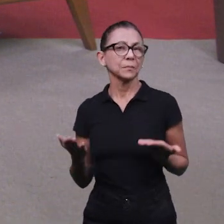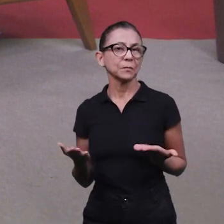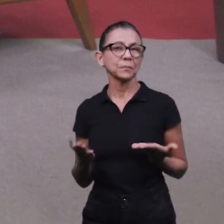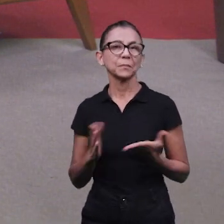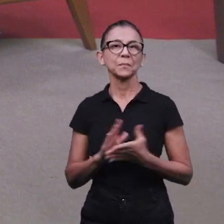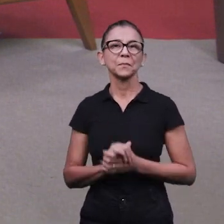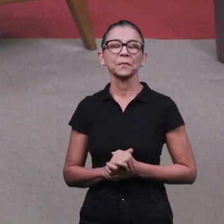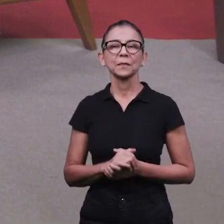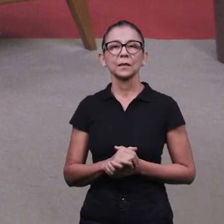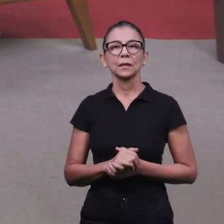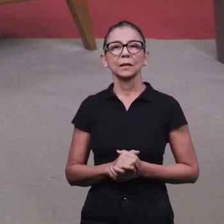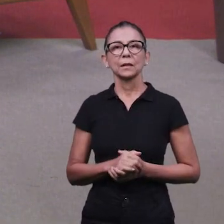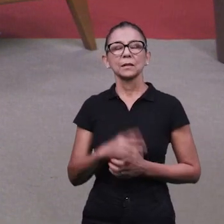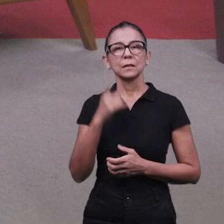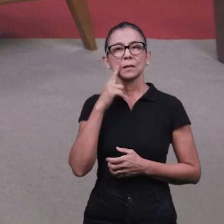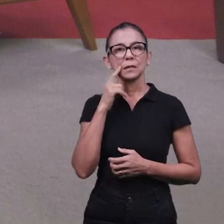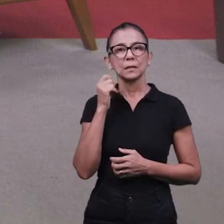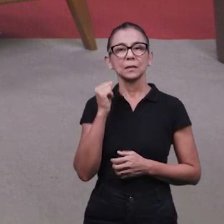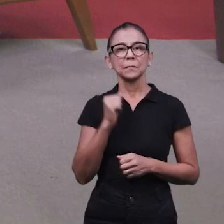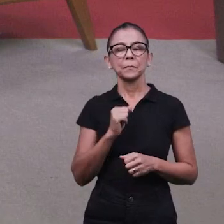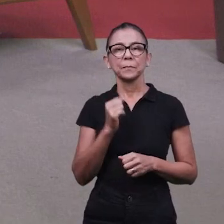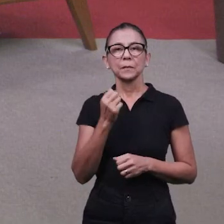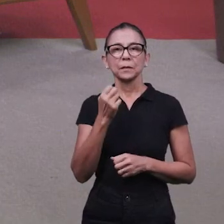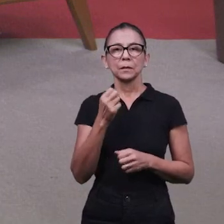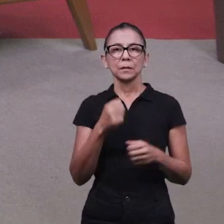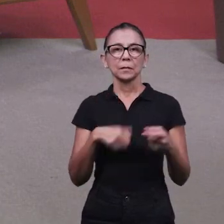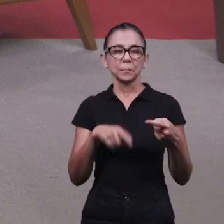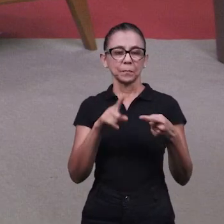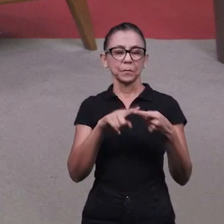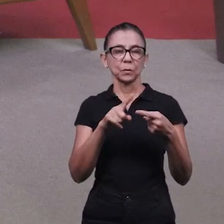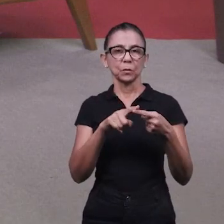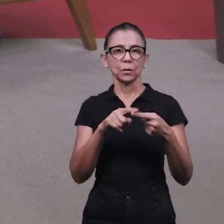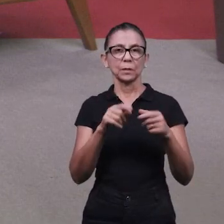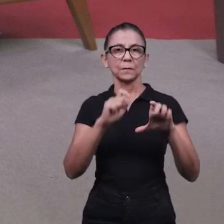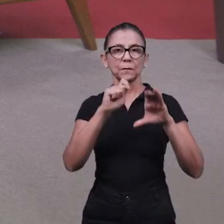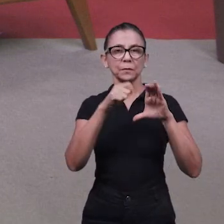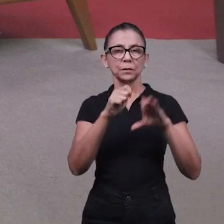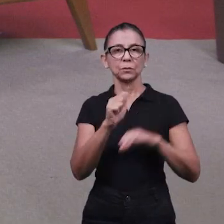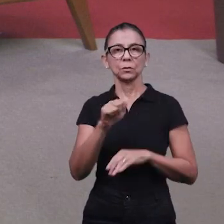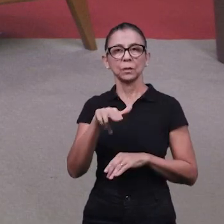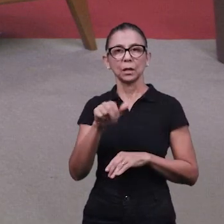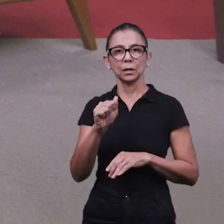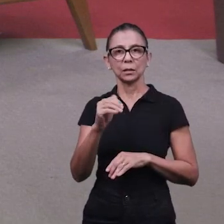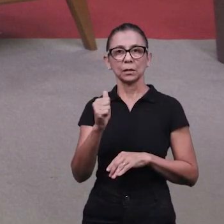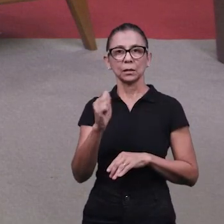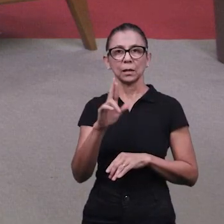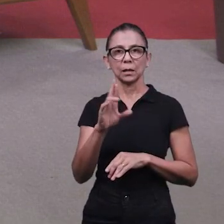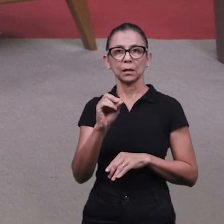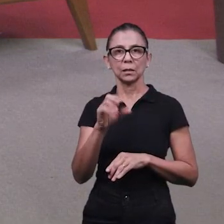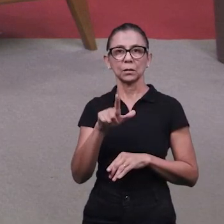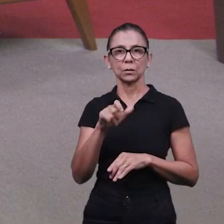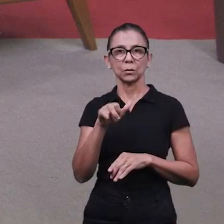Santo. Maintenant, vous allez assister à deux vidéos rapides. Un a été envoyé par Ana